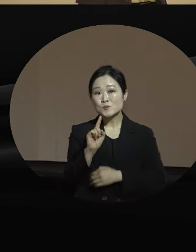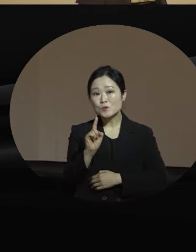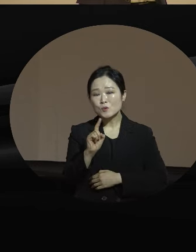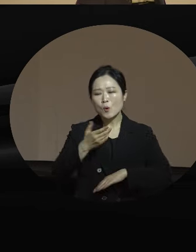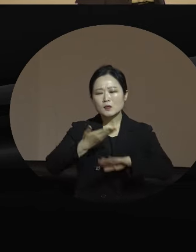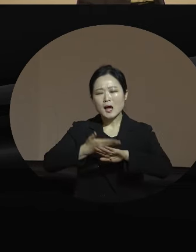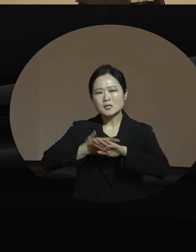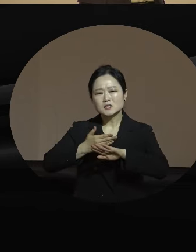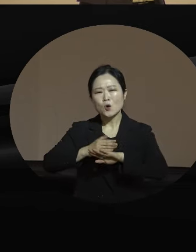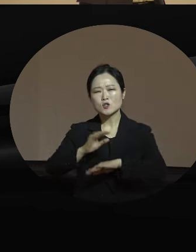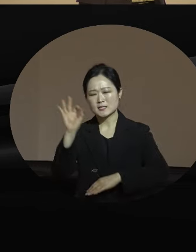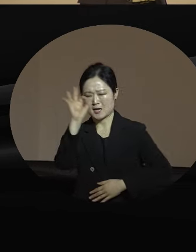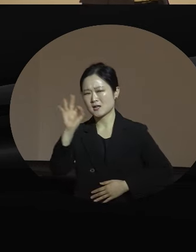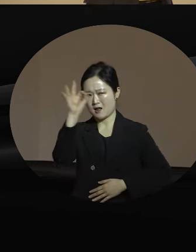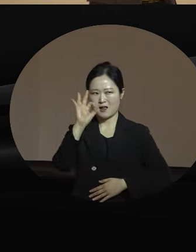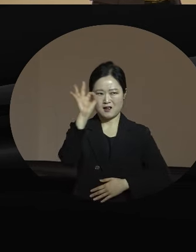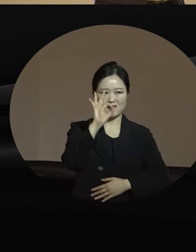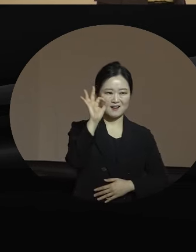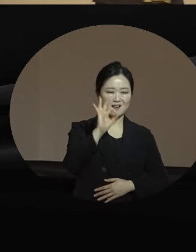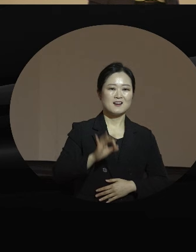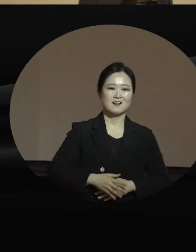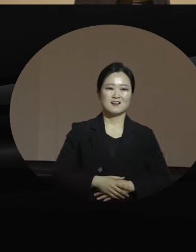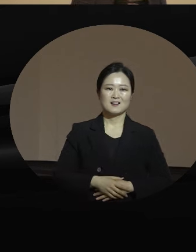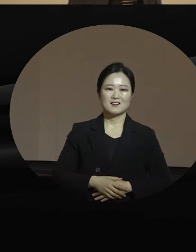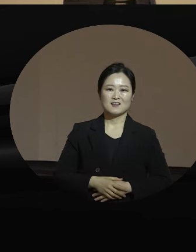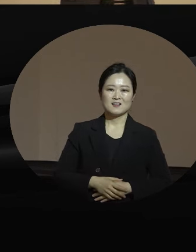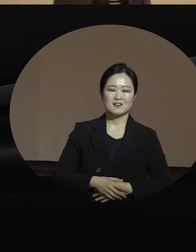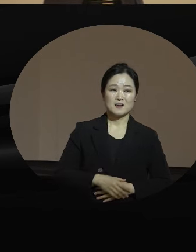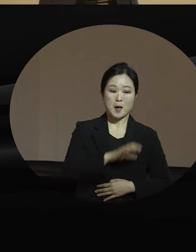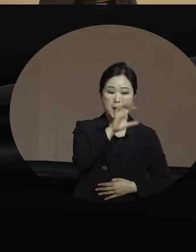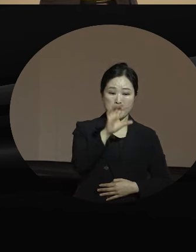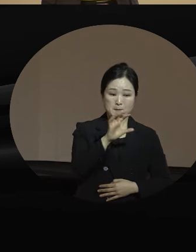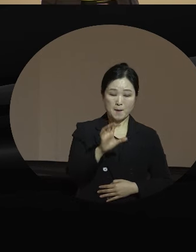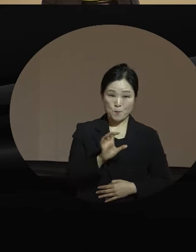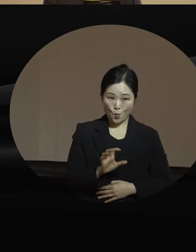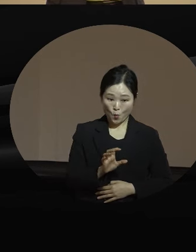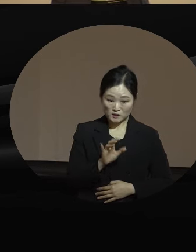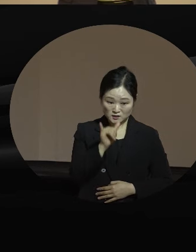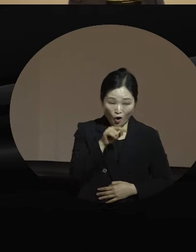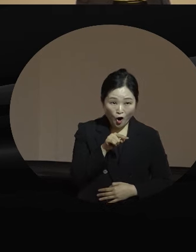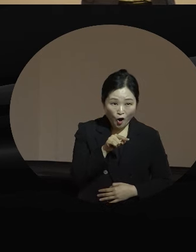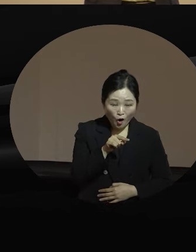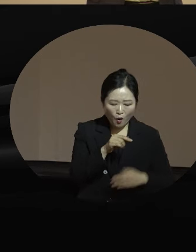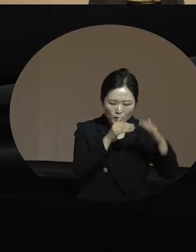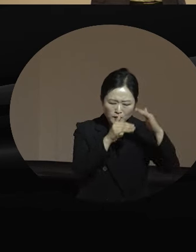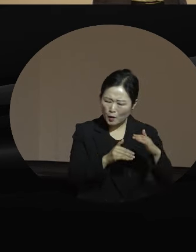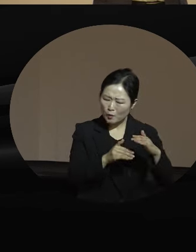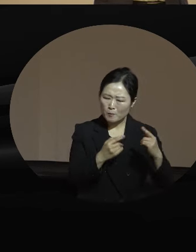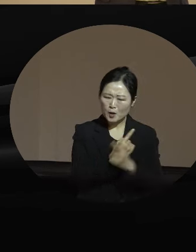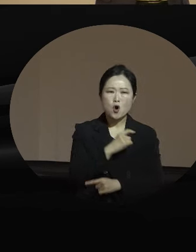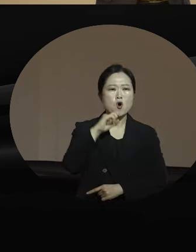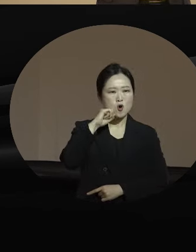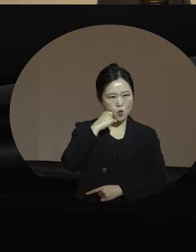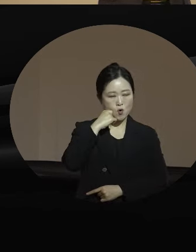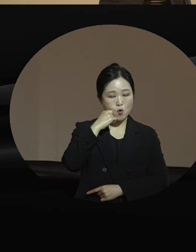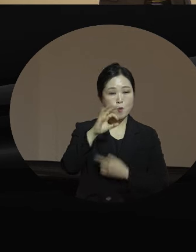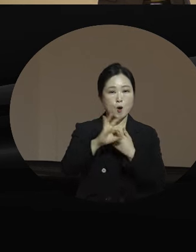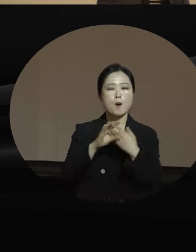걸 하는 거예요. 대상을 바꾸지 않겠다고 했다면 과목의 내용을, 트레이닝의 내용을, 스킬의 내용을 바꿀 수 없다면 하는